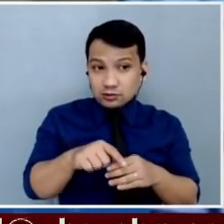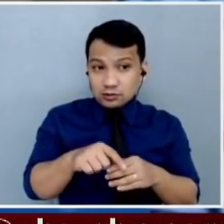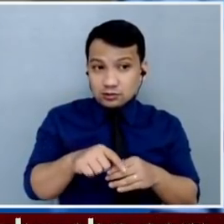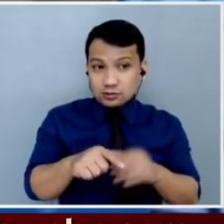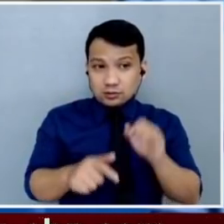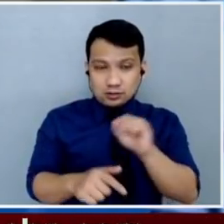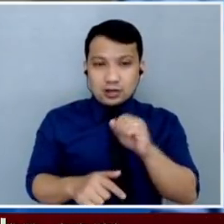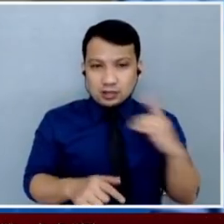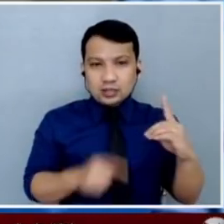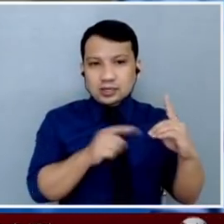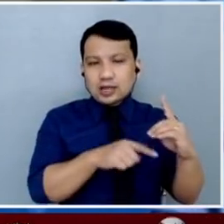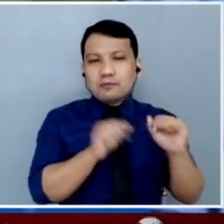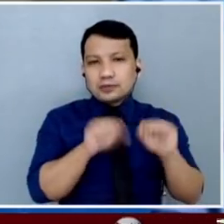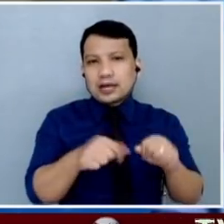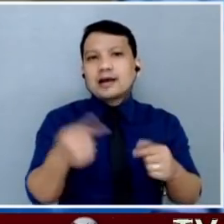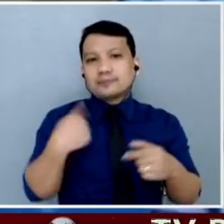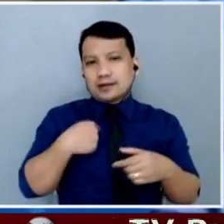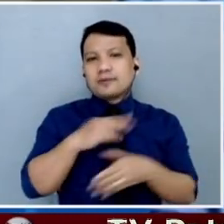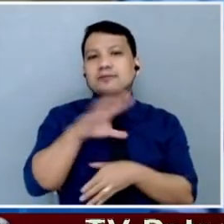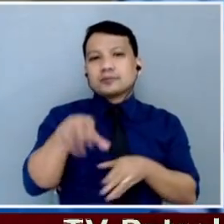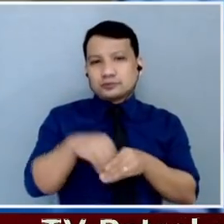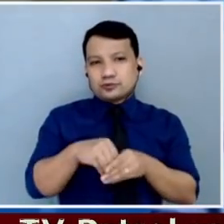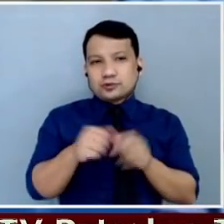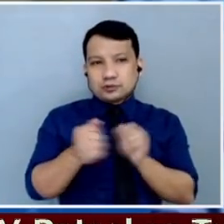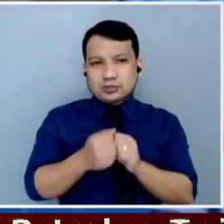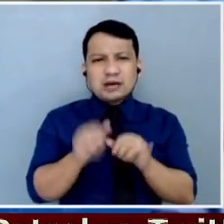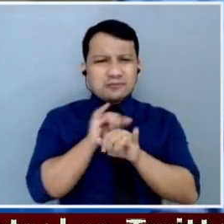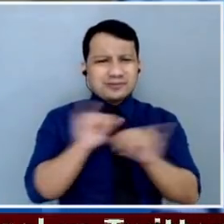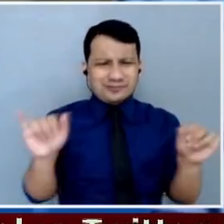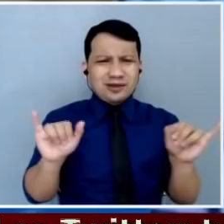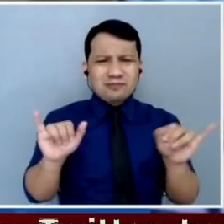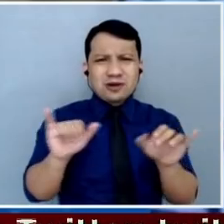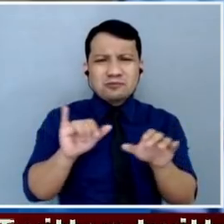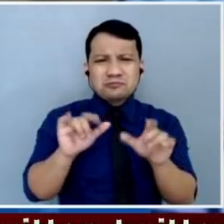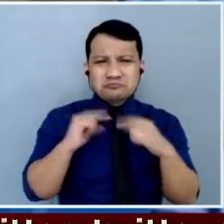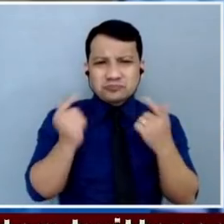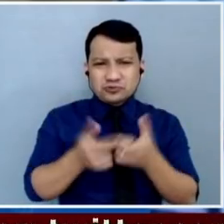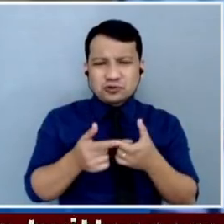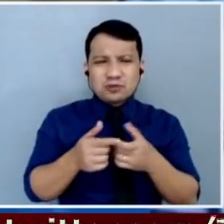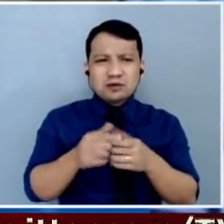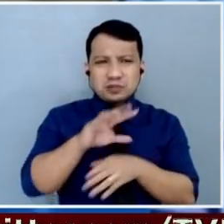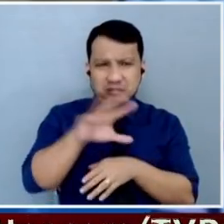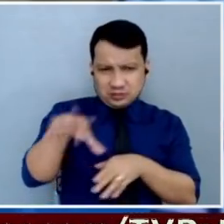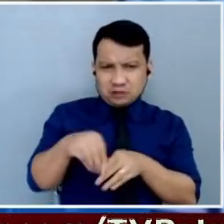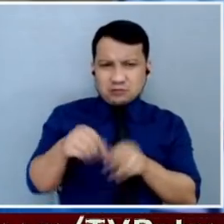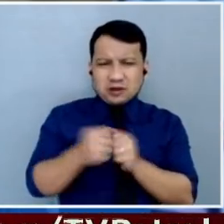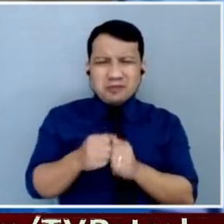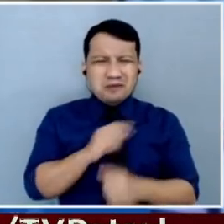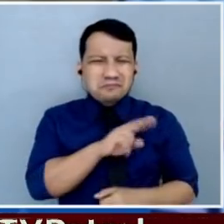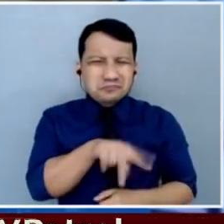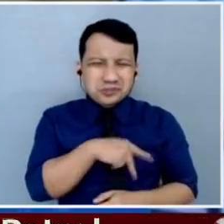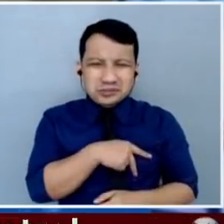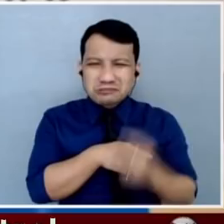Aksyon siya. Aksyon. Sa inyo, sa inyo. Aksyon pa rin naman siya. Kaya lang for personal reason